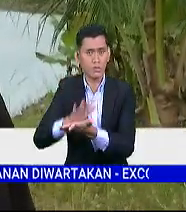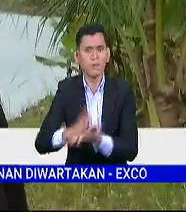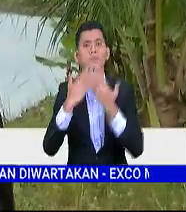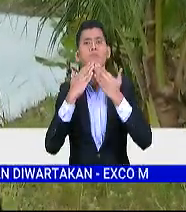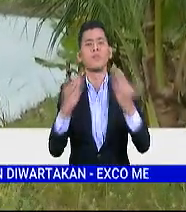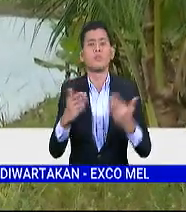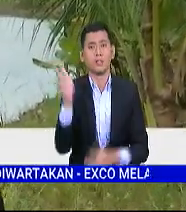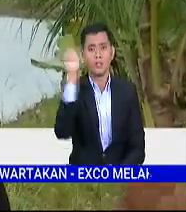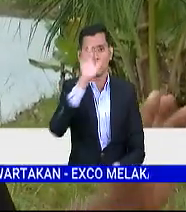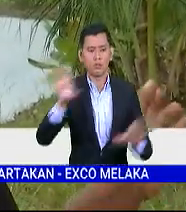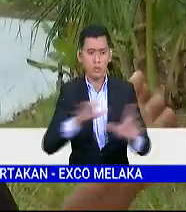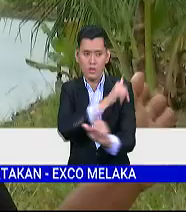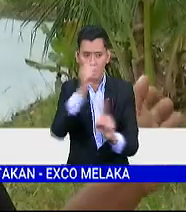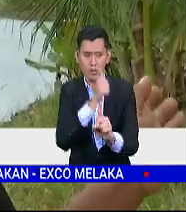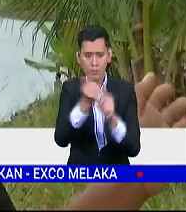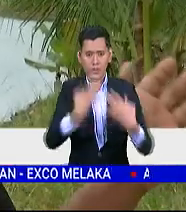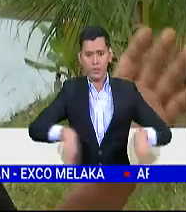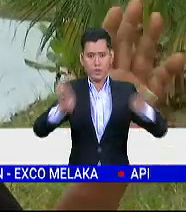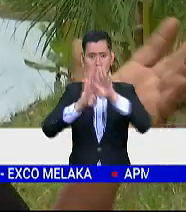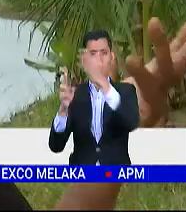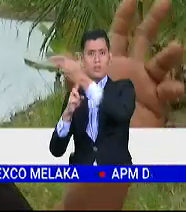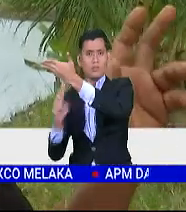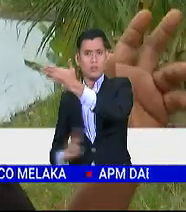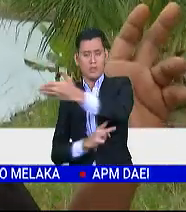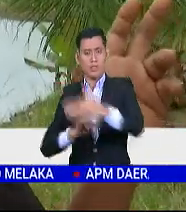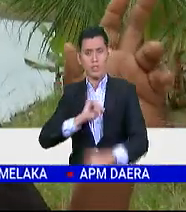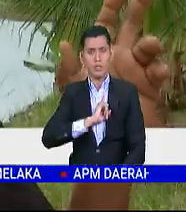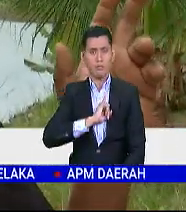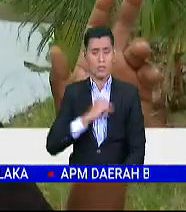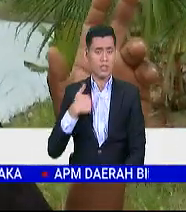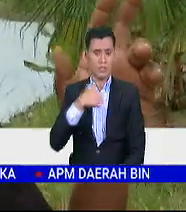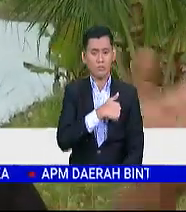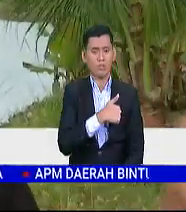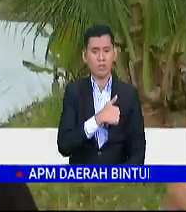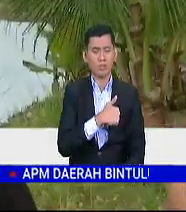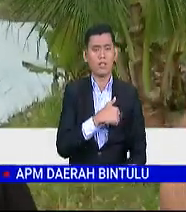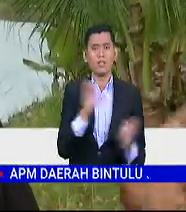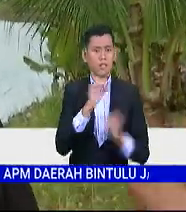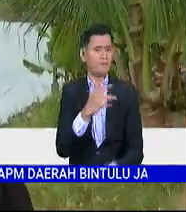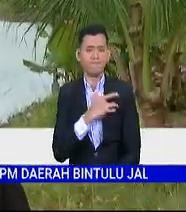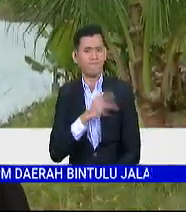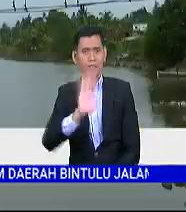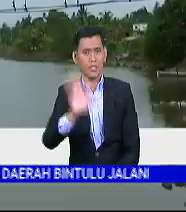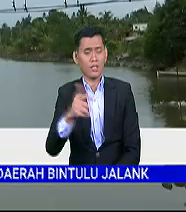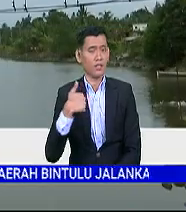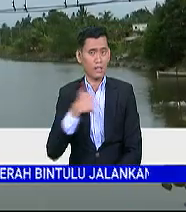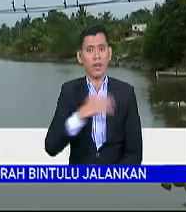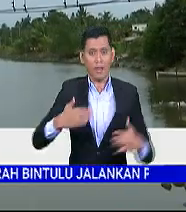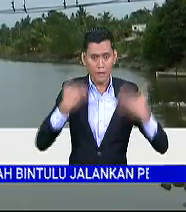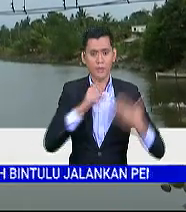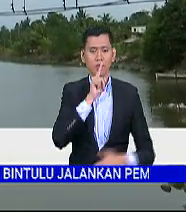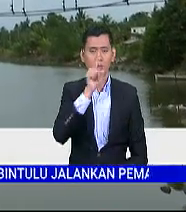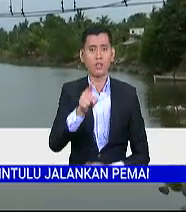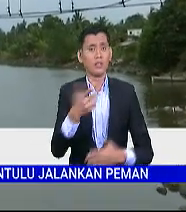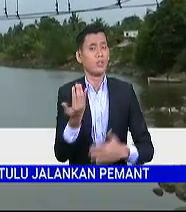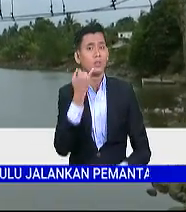dalam buat arahan begini, buat penutupan. Kami tidak ada merasa orang bilang kecil hati, kami senang hati. Terdahulu,